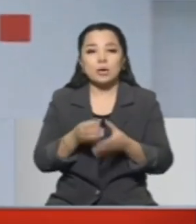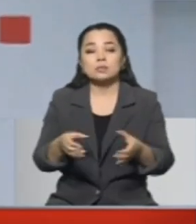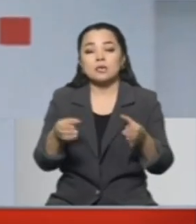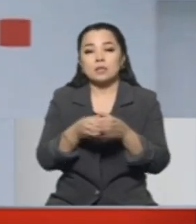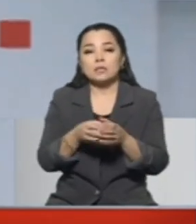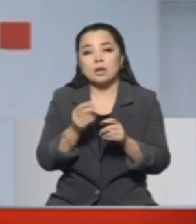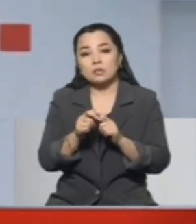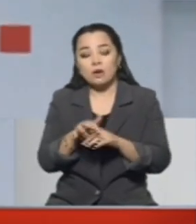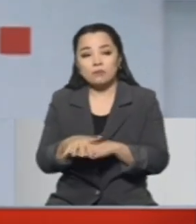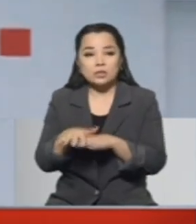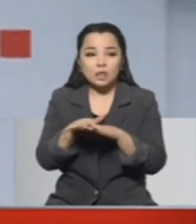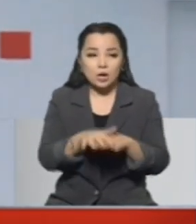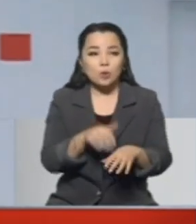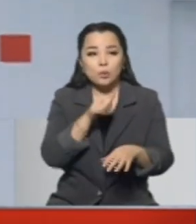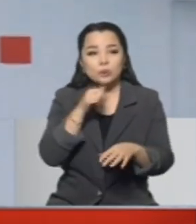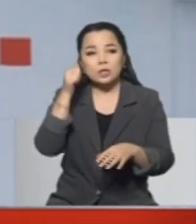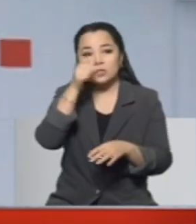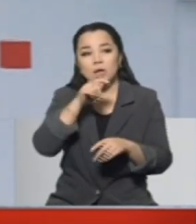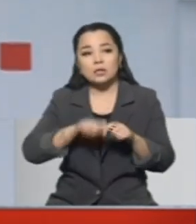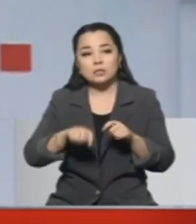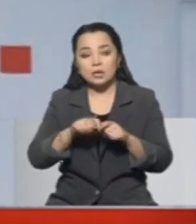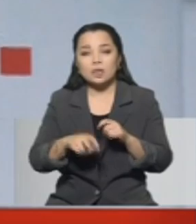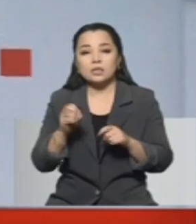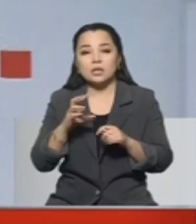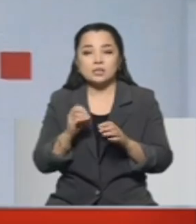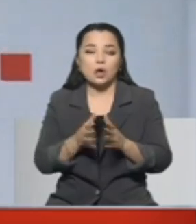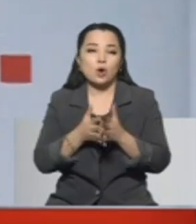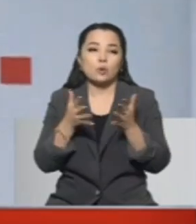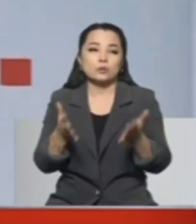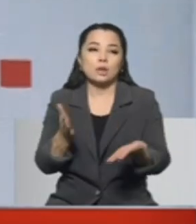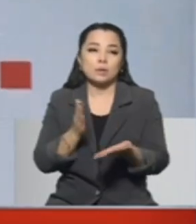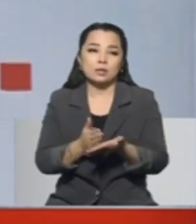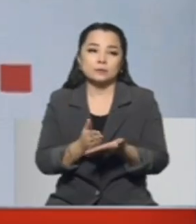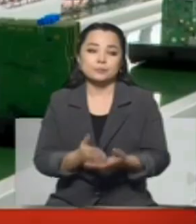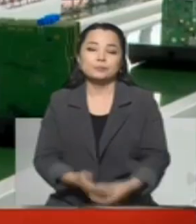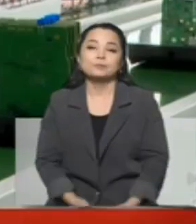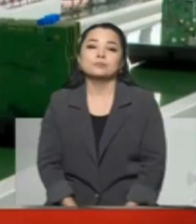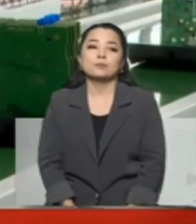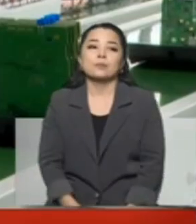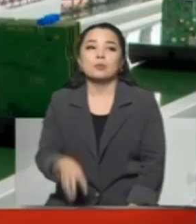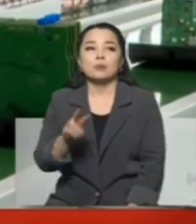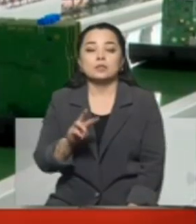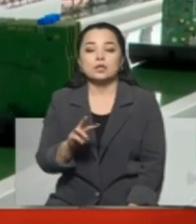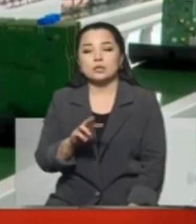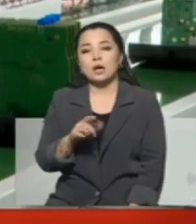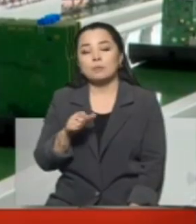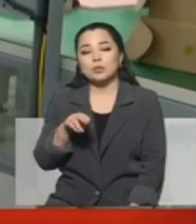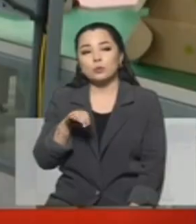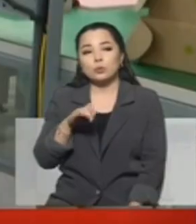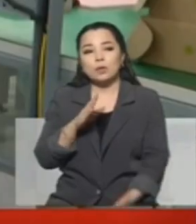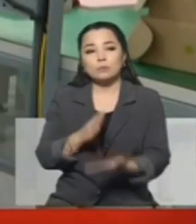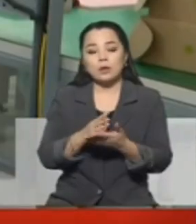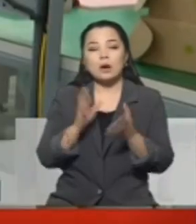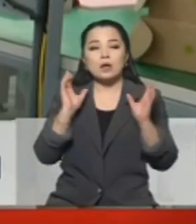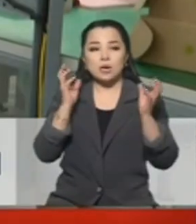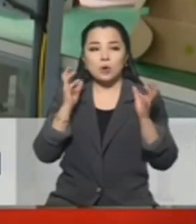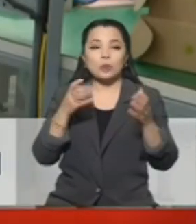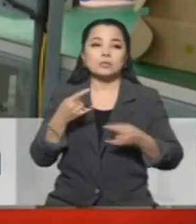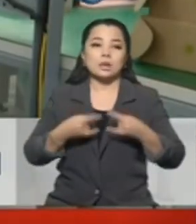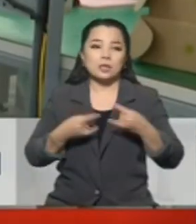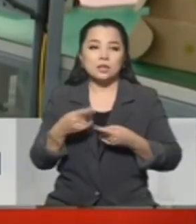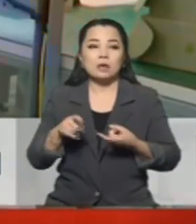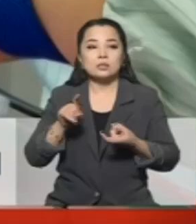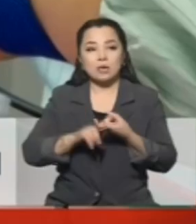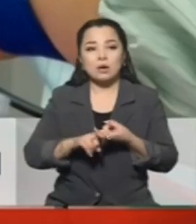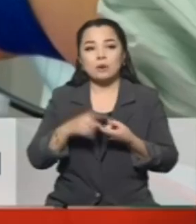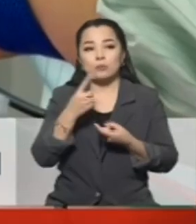тартылған инвестиция да өткен жылдармен салыстырғанда еселеп артқан. Мағжан Ғабитұлы радиоэлектроника және телекоммуникация саласының